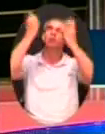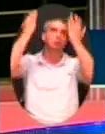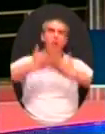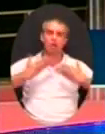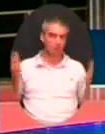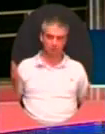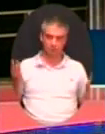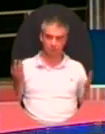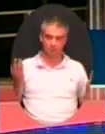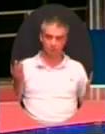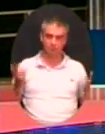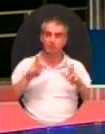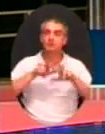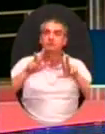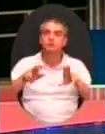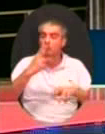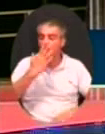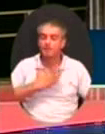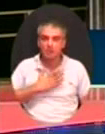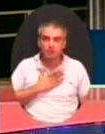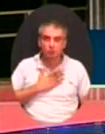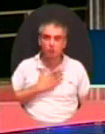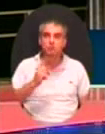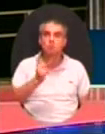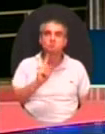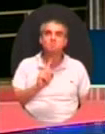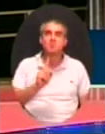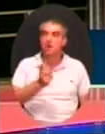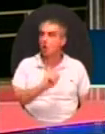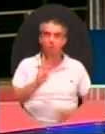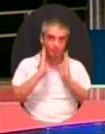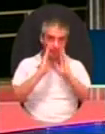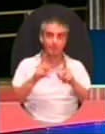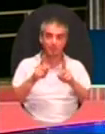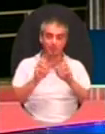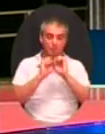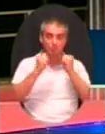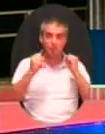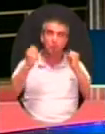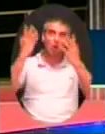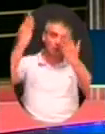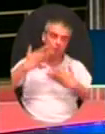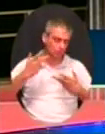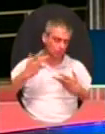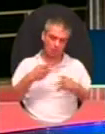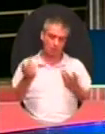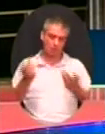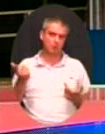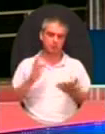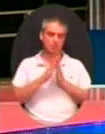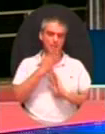הסטטוס קוו זה תורה למשה מסיני? הסטטוס קוו בעינינו, מי שלא מאמין בתורה מסיני, לא יכול